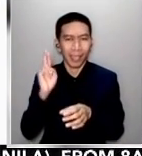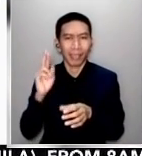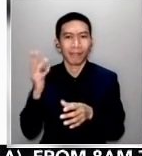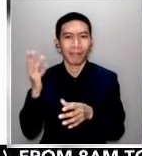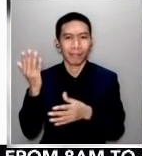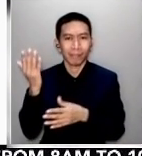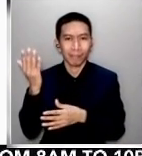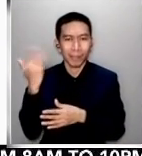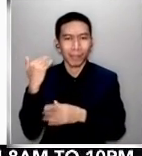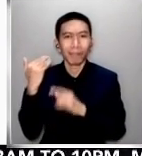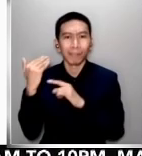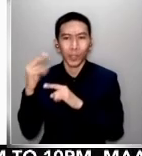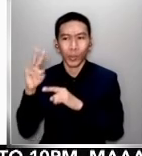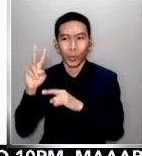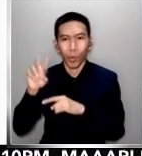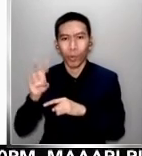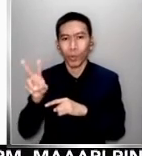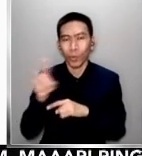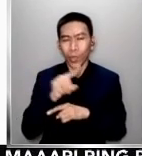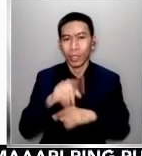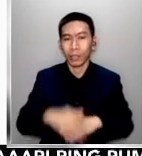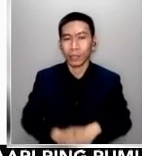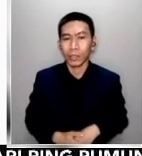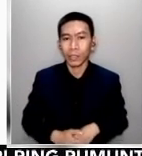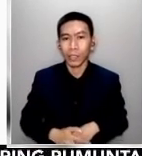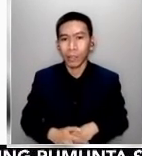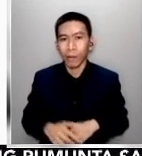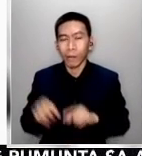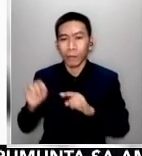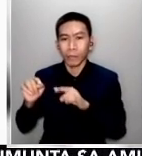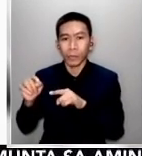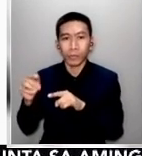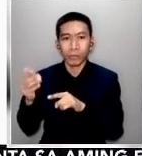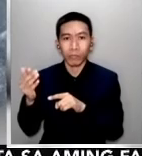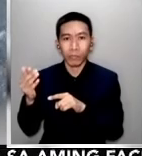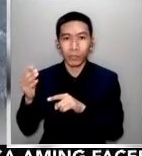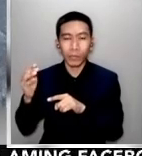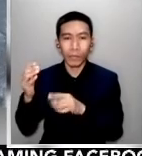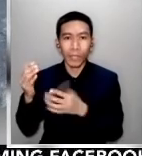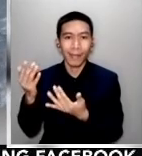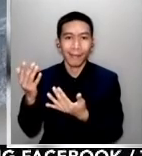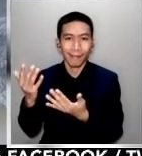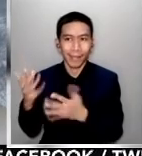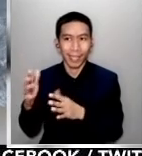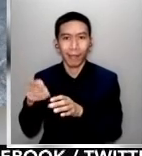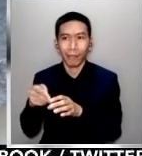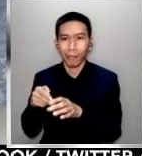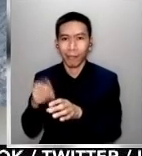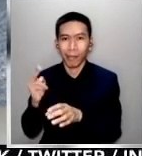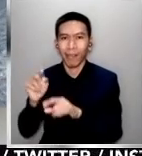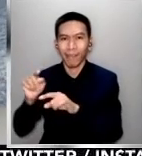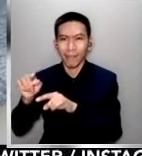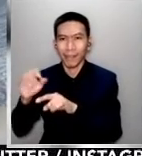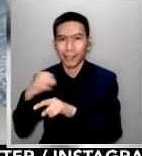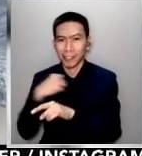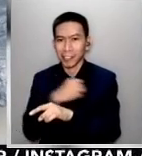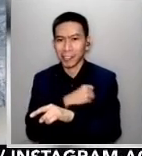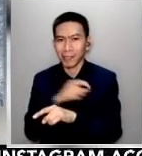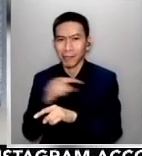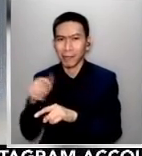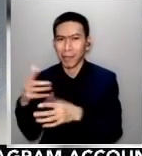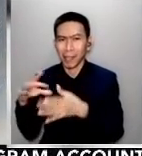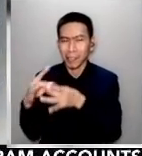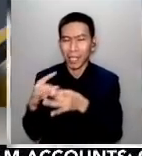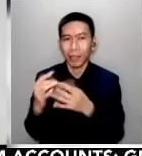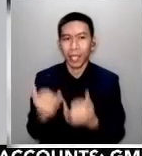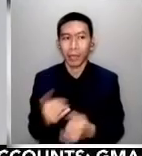tauhan doon dahil noong 2018 pa siya bumitiw ng kumandidato sa pagkasenador. Sinisika pa naming makuhana ng pahayag si Attorney Daryl